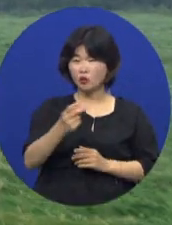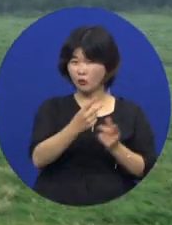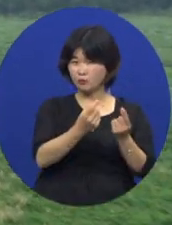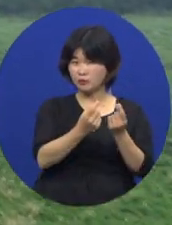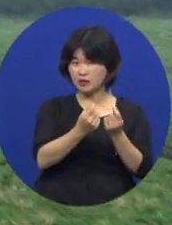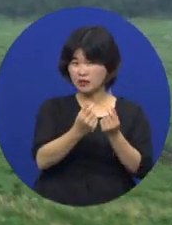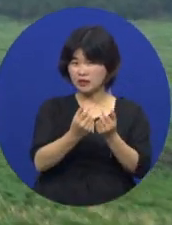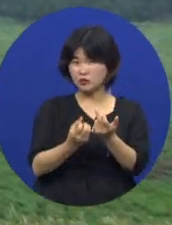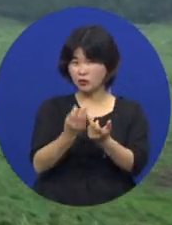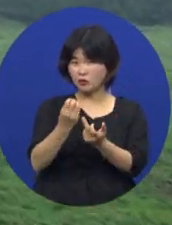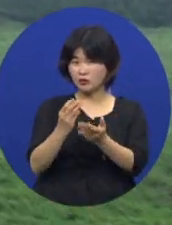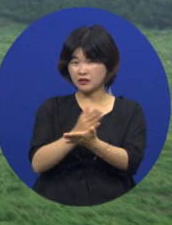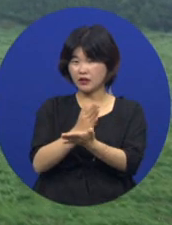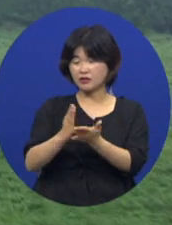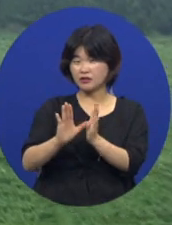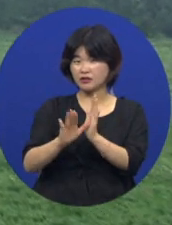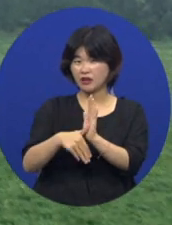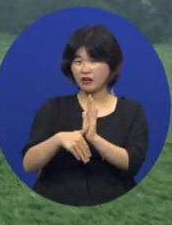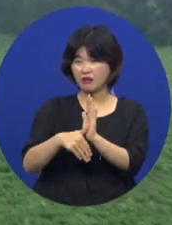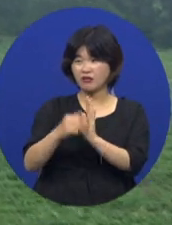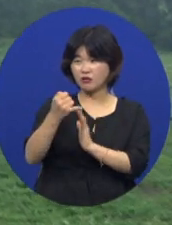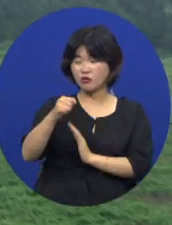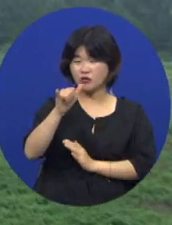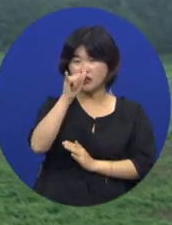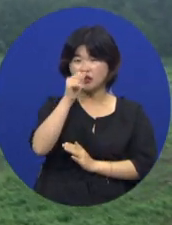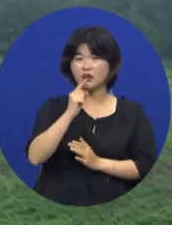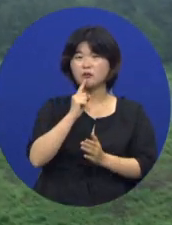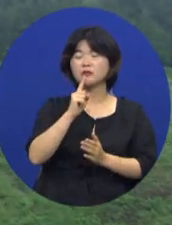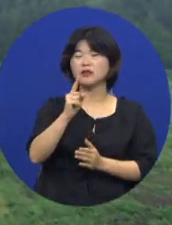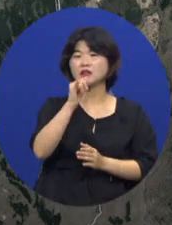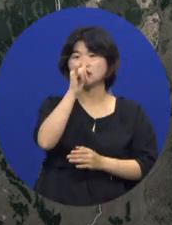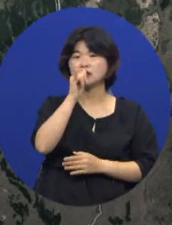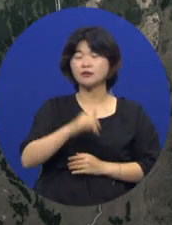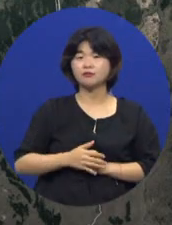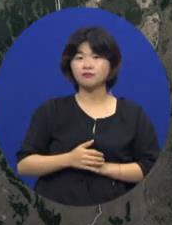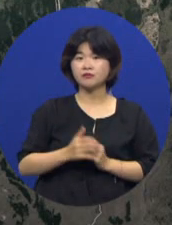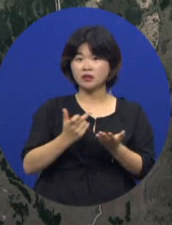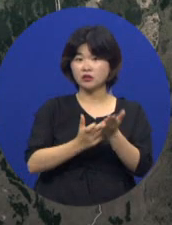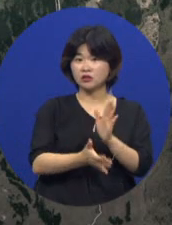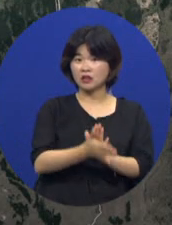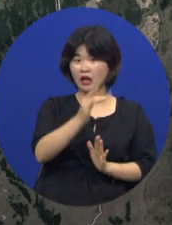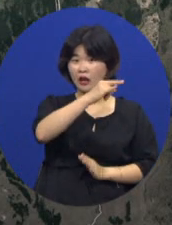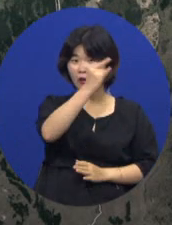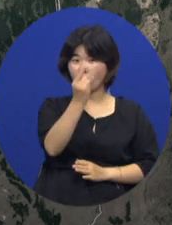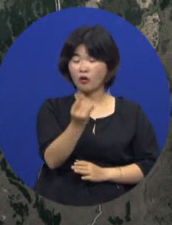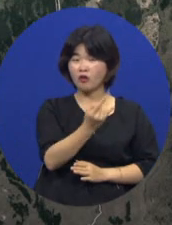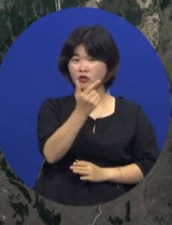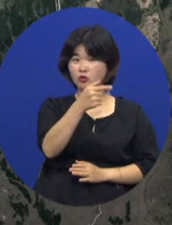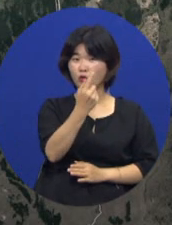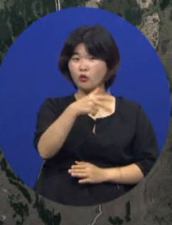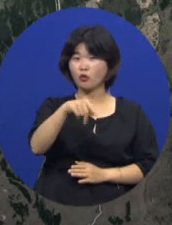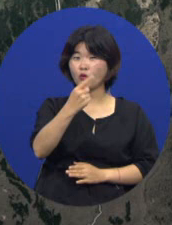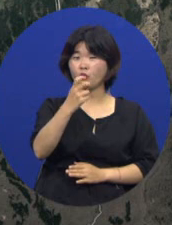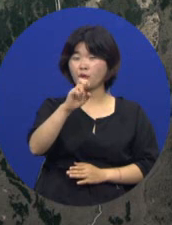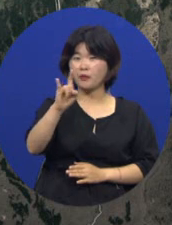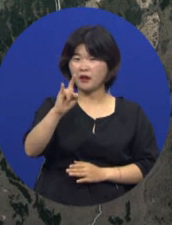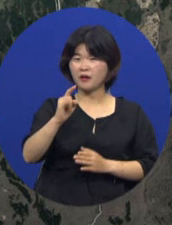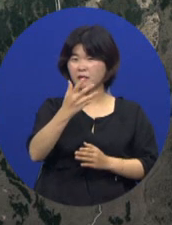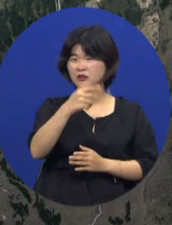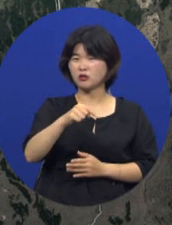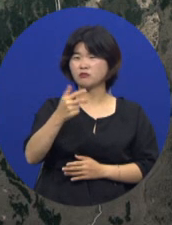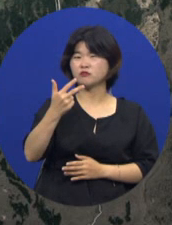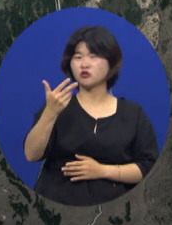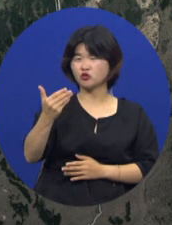영화 뮤지 역으로 불리한 경계도 오류가 있다고 지적했습니다 제주 쉐어룸 노꼬메 오름 에서 시작돼 8.9 km